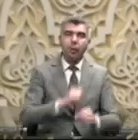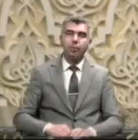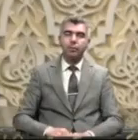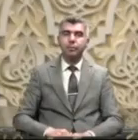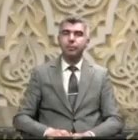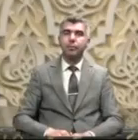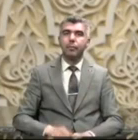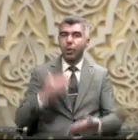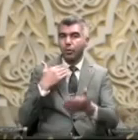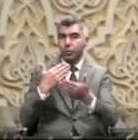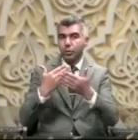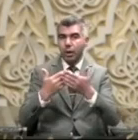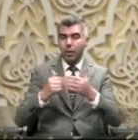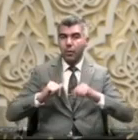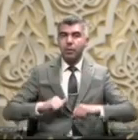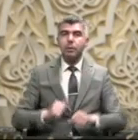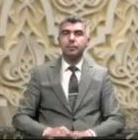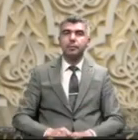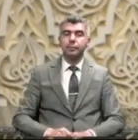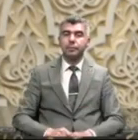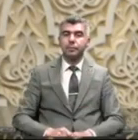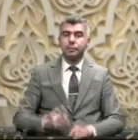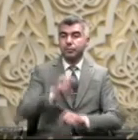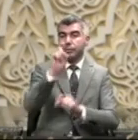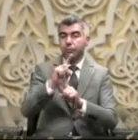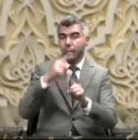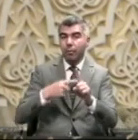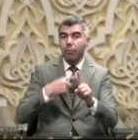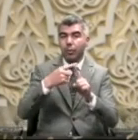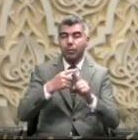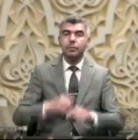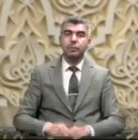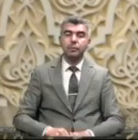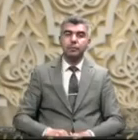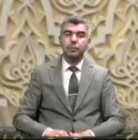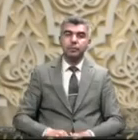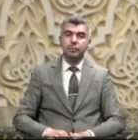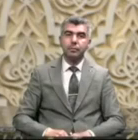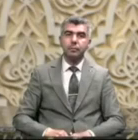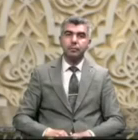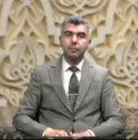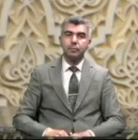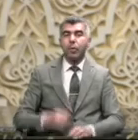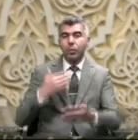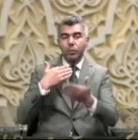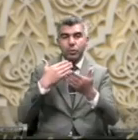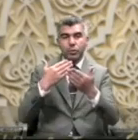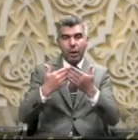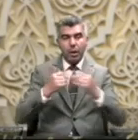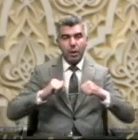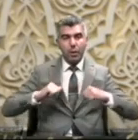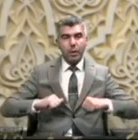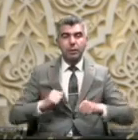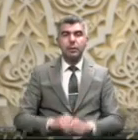شكرا سيد الوزير في اطار تقييم بلا عندكم السيد مستشار المحترم تفضلوا شكرا السيد